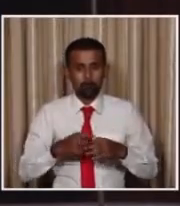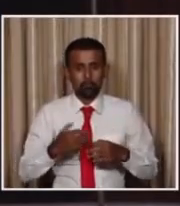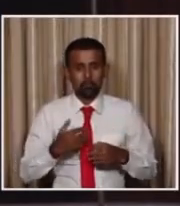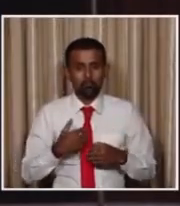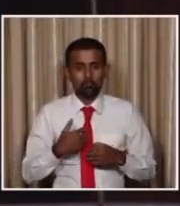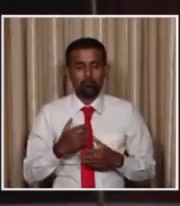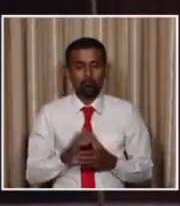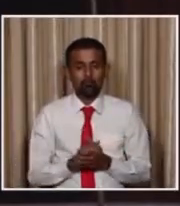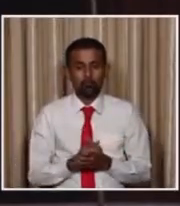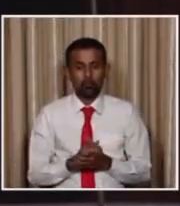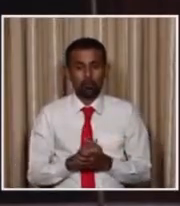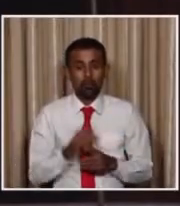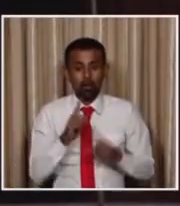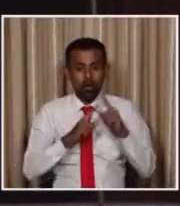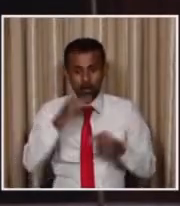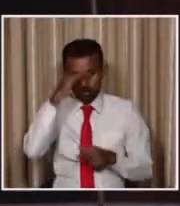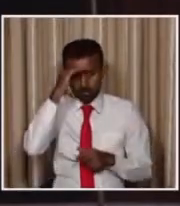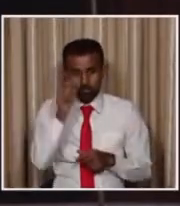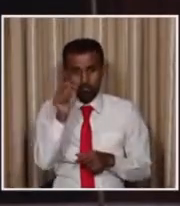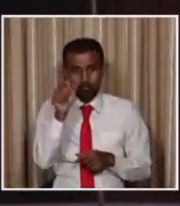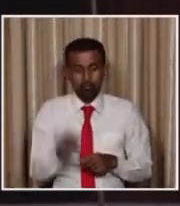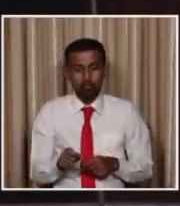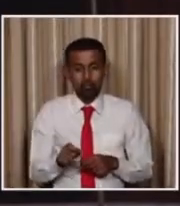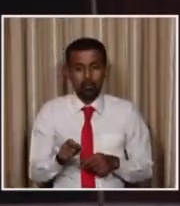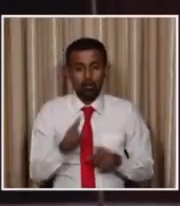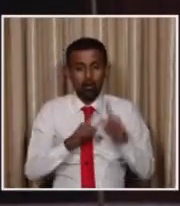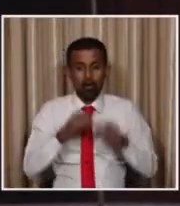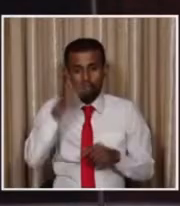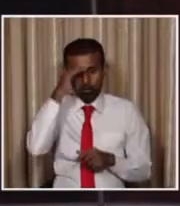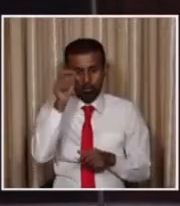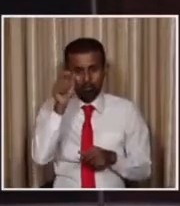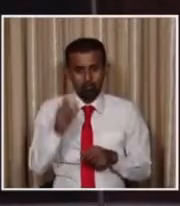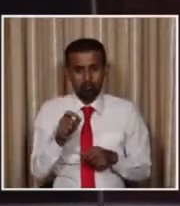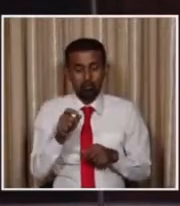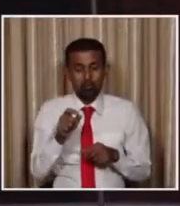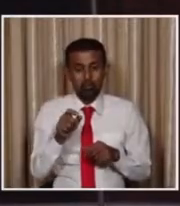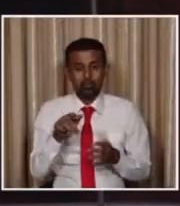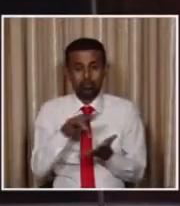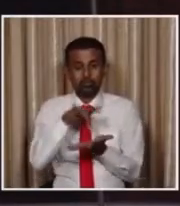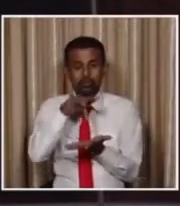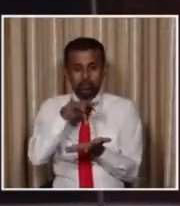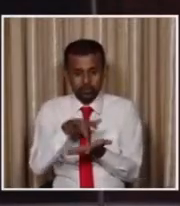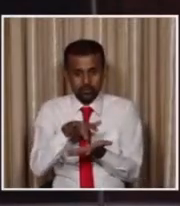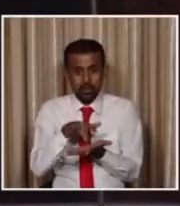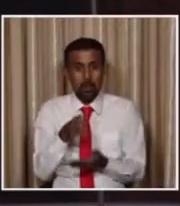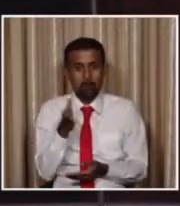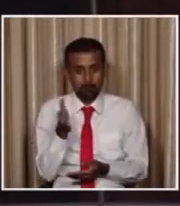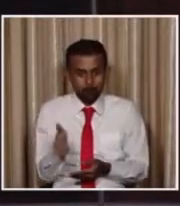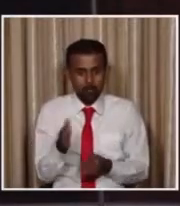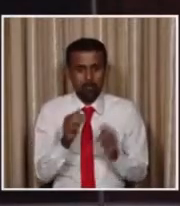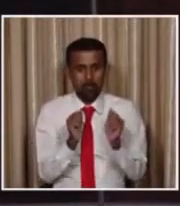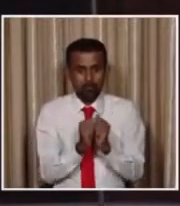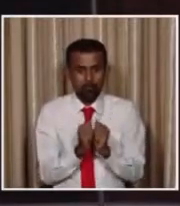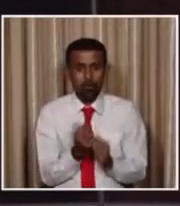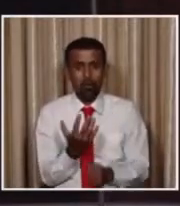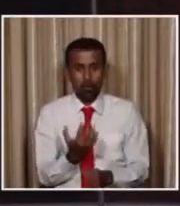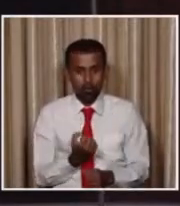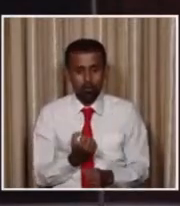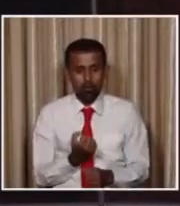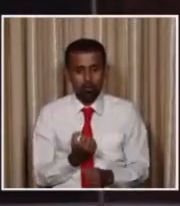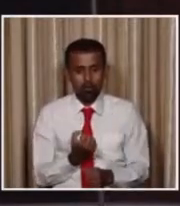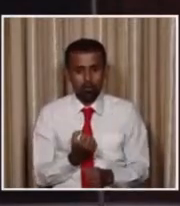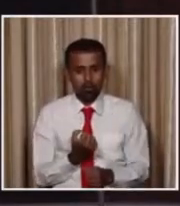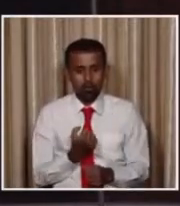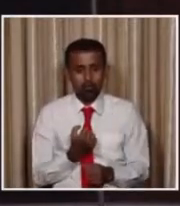tiyenne kathanayakathumata kathanayakathuma apakshapathiwa metana katiyutu karanna ona kiyana eka pilibandawa